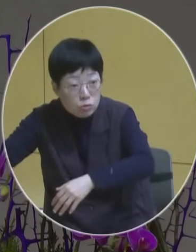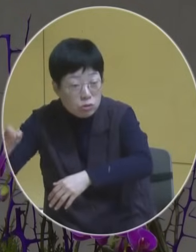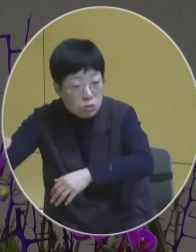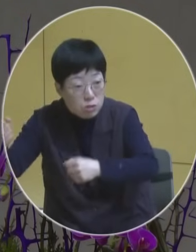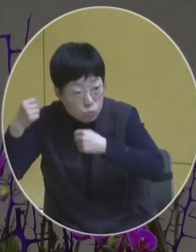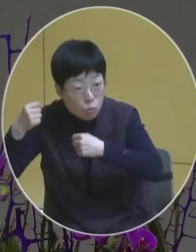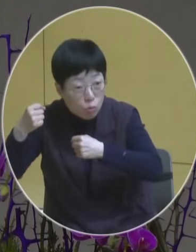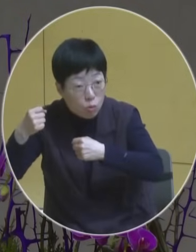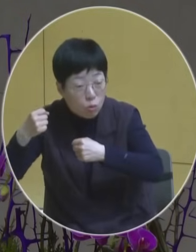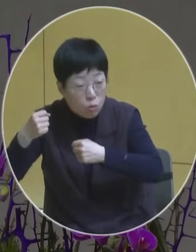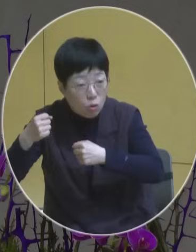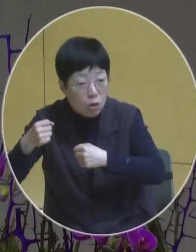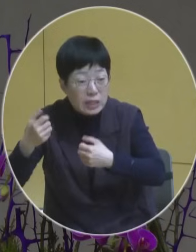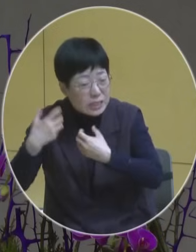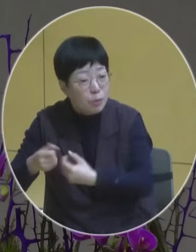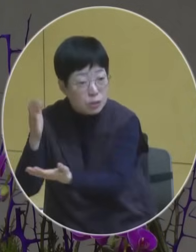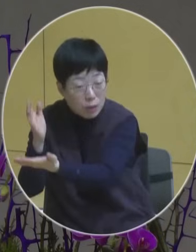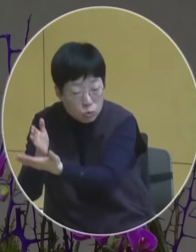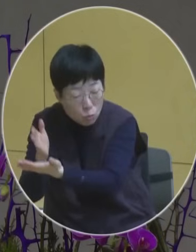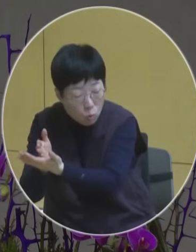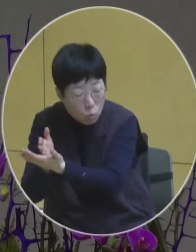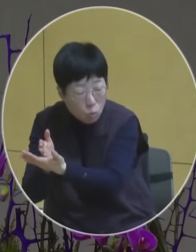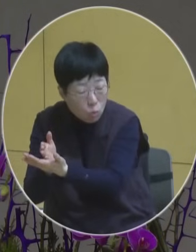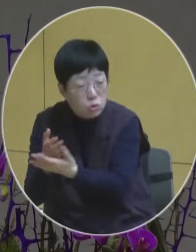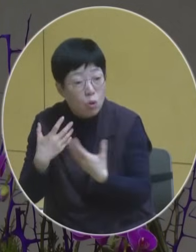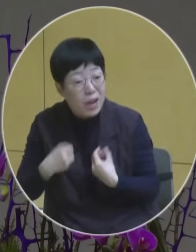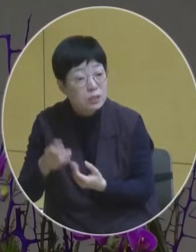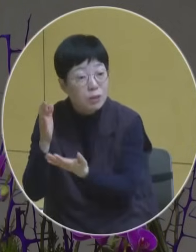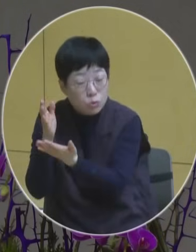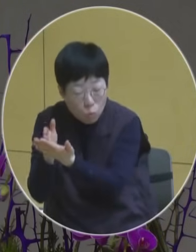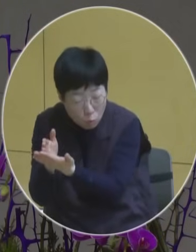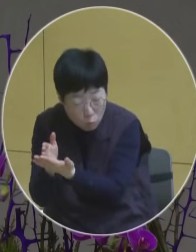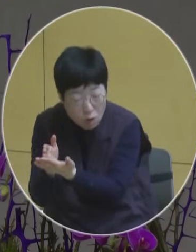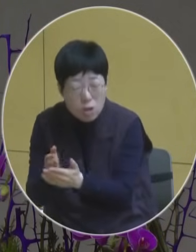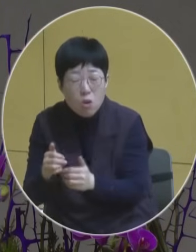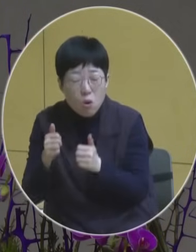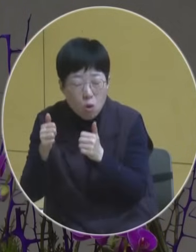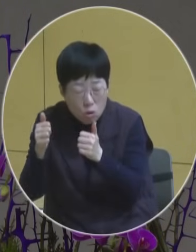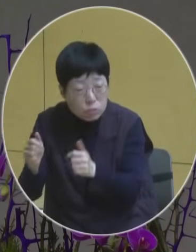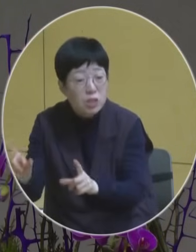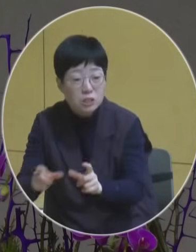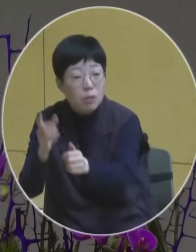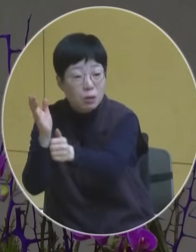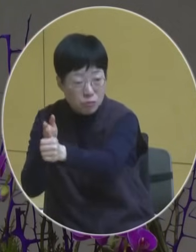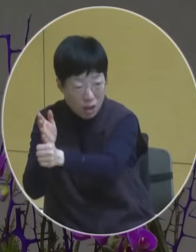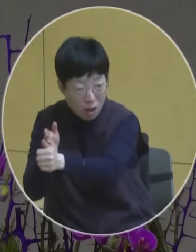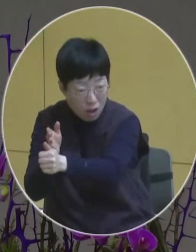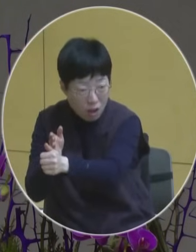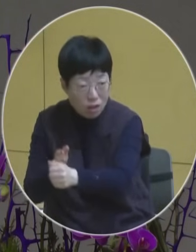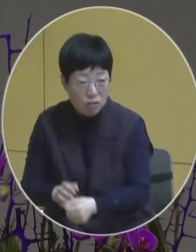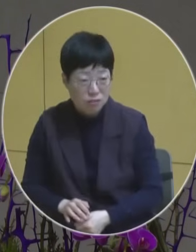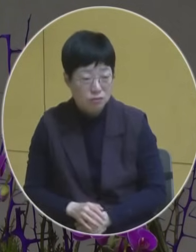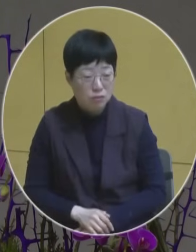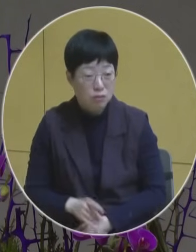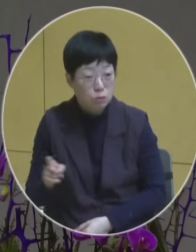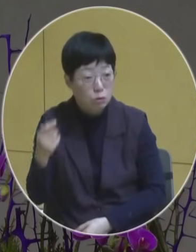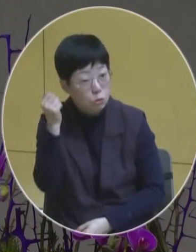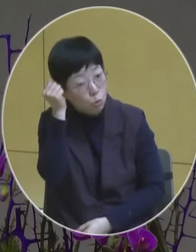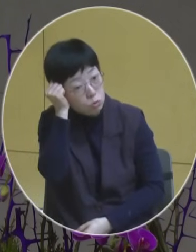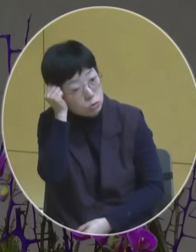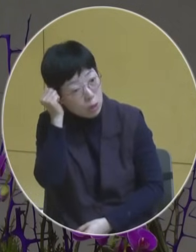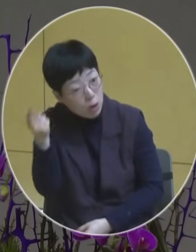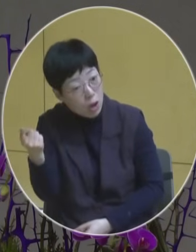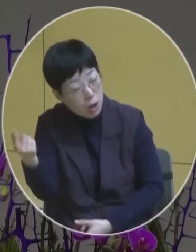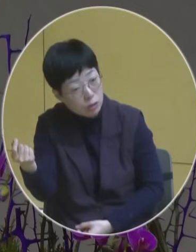많습니다. 낙심하지 말고 절망하지 말고 열심히 사시길 바랍니다. 그 노숙자와